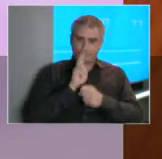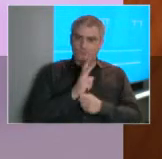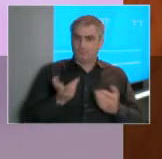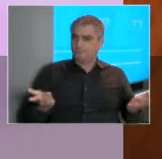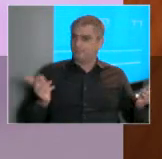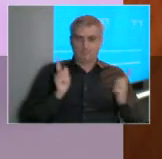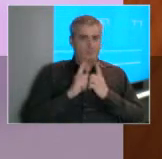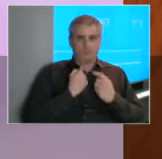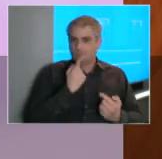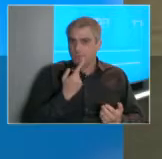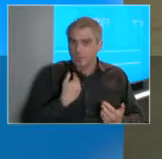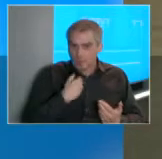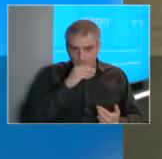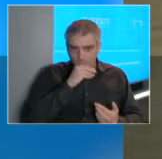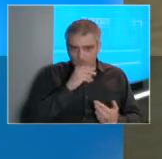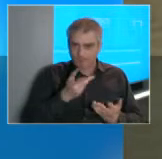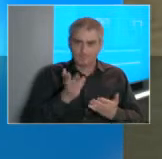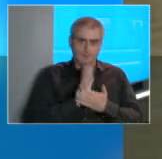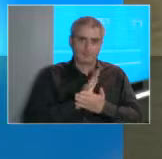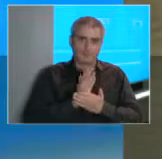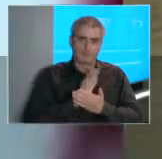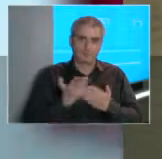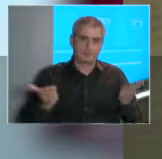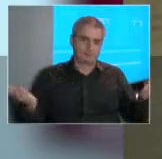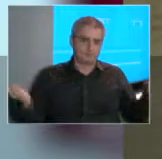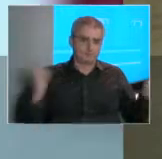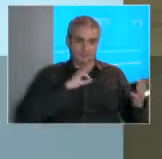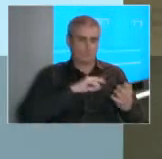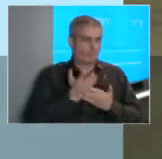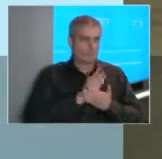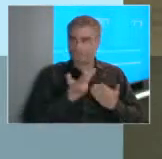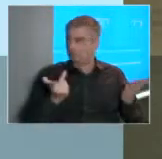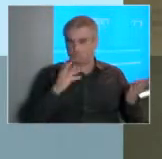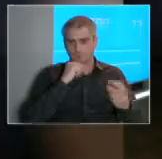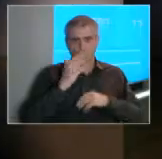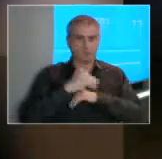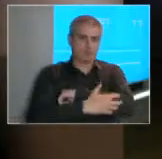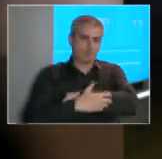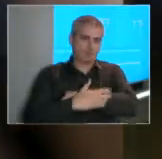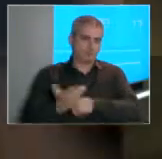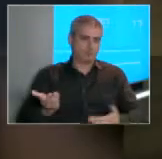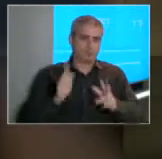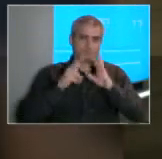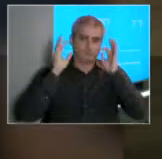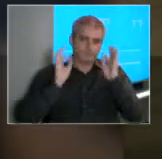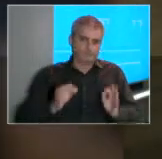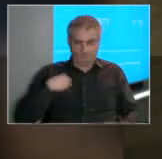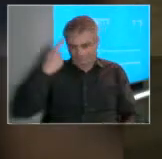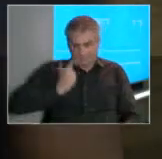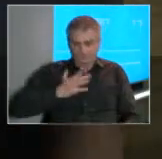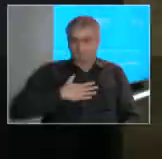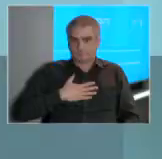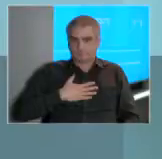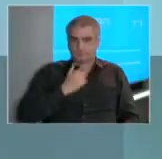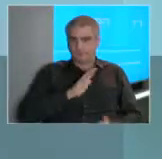זה נגיש, ואני אומר לך, אנחנו שמדברים על מעמד הביניים. זה משרת את מעמד הביניים, שלא נדבר על השכבות החלשות. בצורה, מידיעה אישית, אני אומר